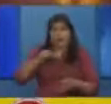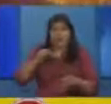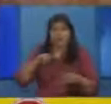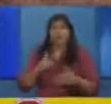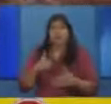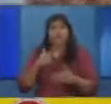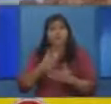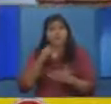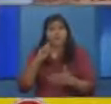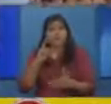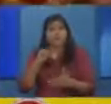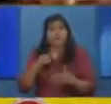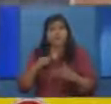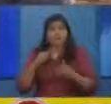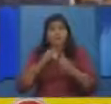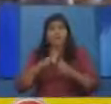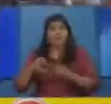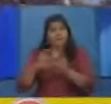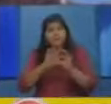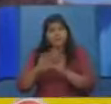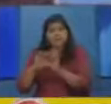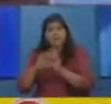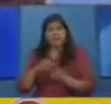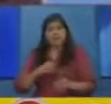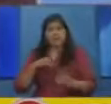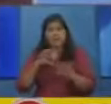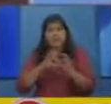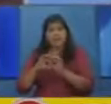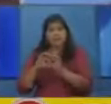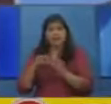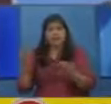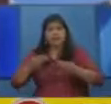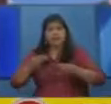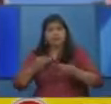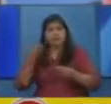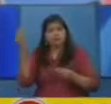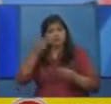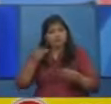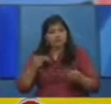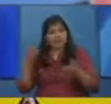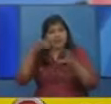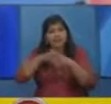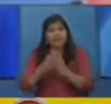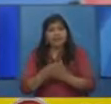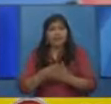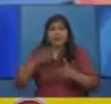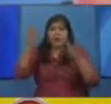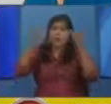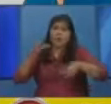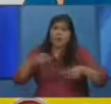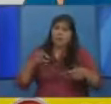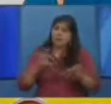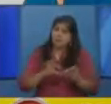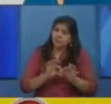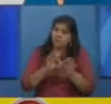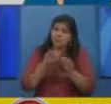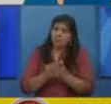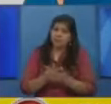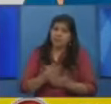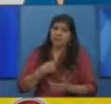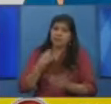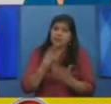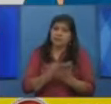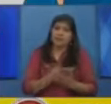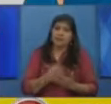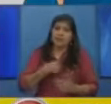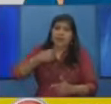को सामने लाना है। एकता के नए रंग भरने हैं और हर नागरिक को भरने हैं। इस संदर्भ में